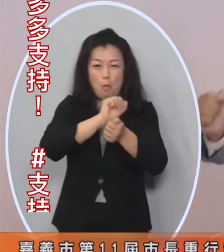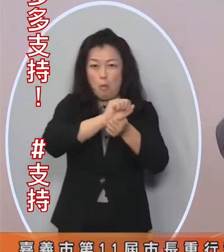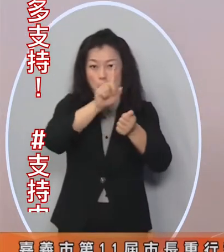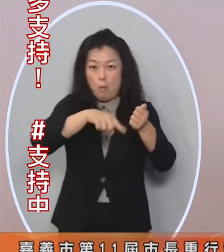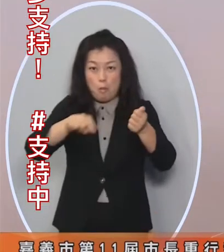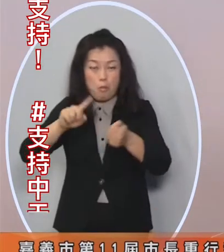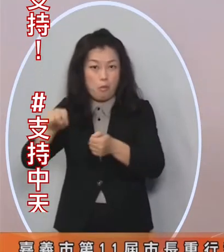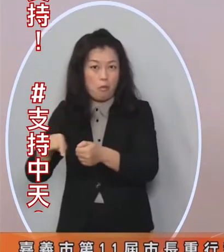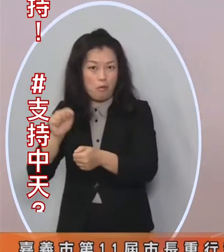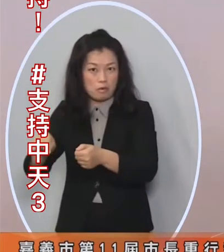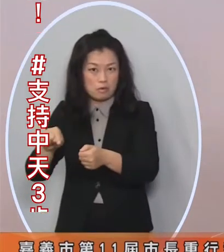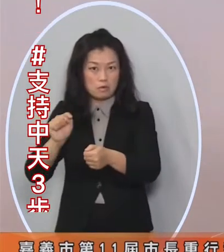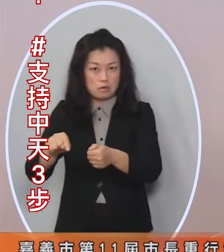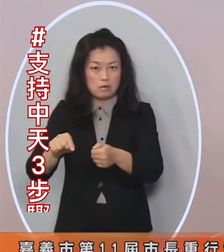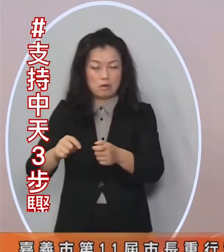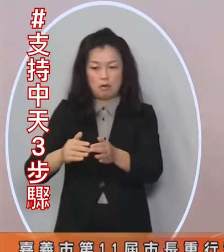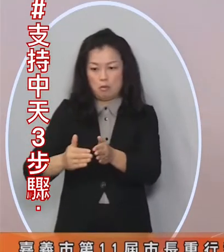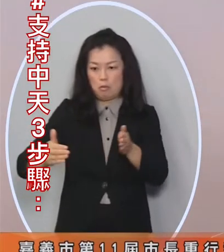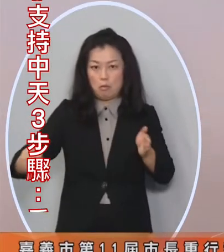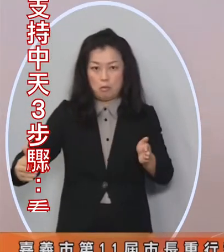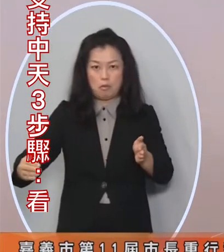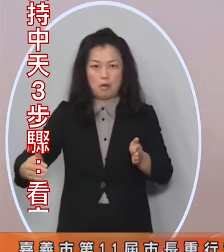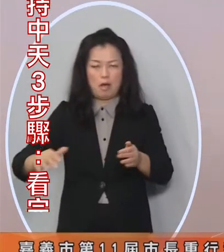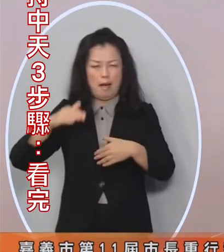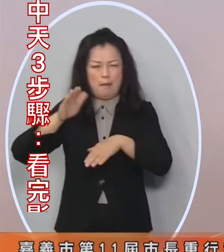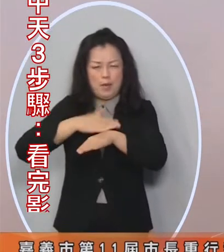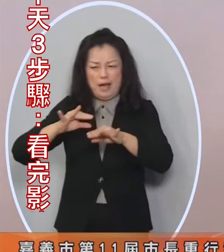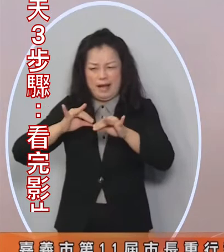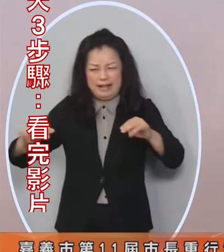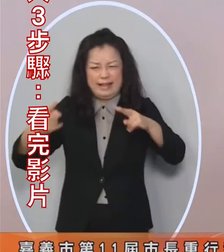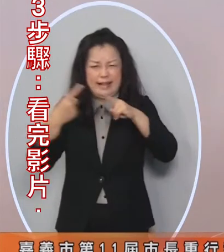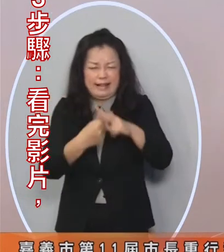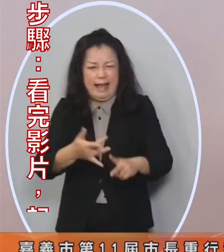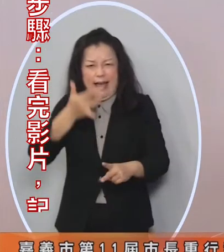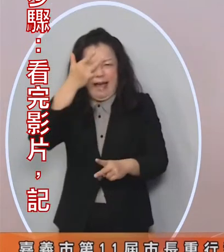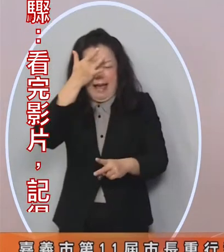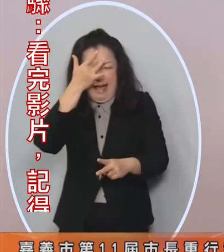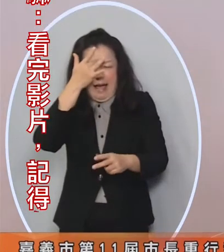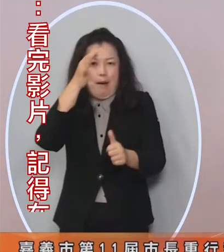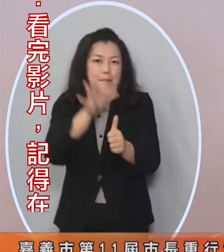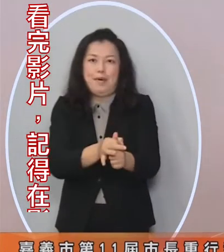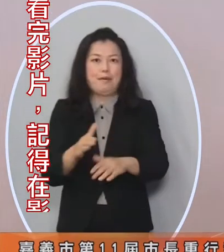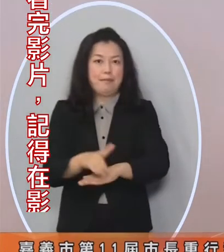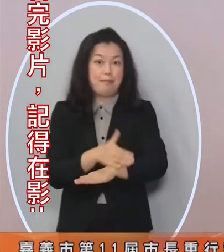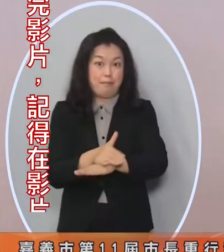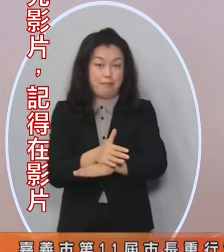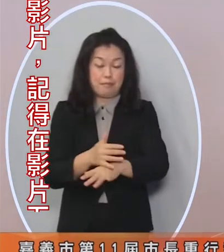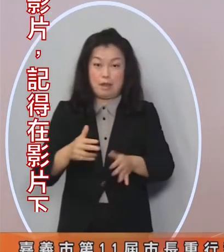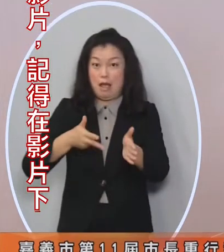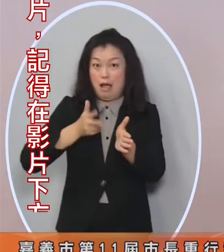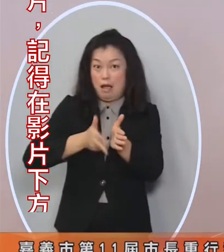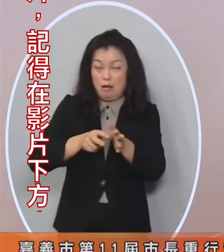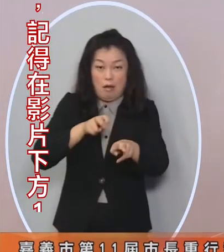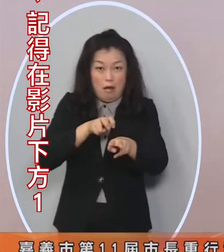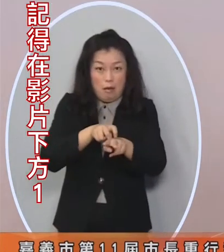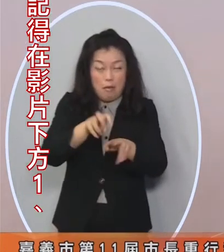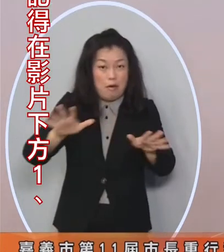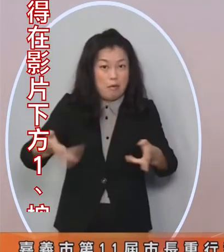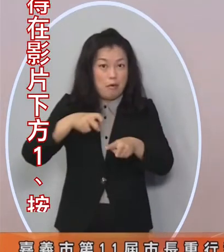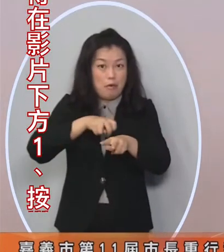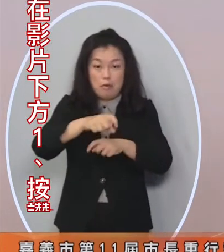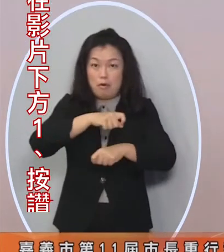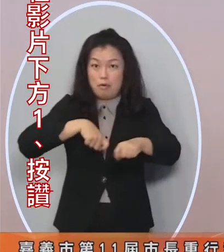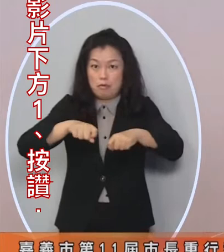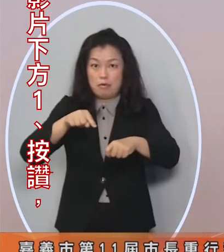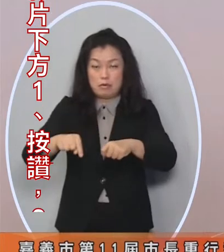就拉开嘉义市的纵深，就不会因为面积而绑在这里。所以铁路轻轨计划是非常重要的。那